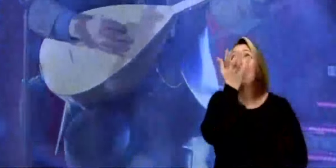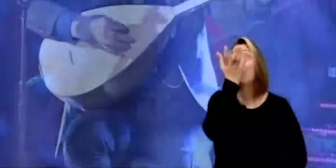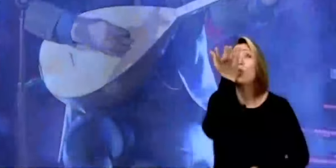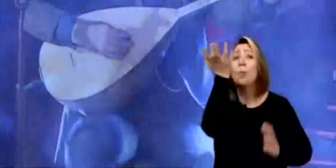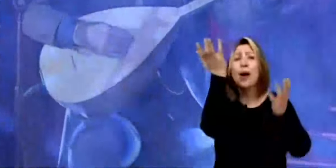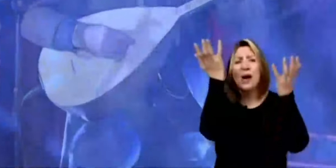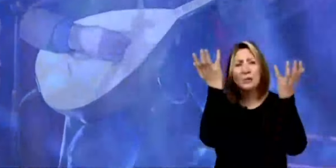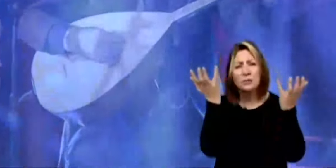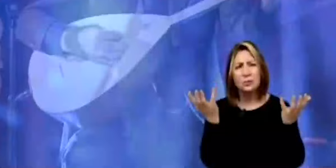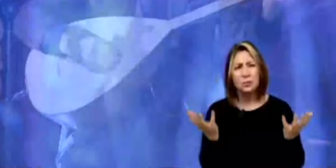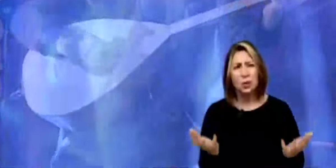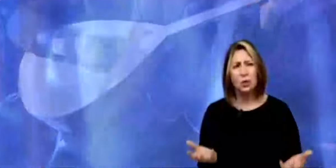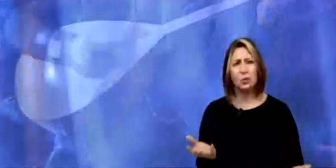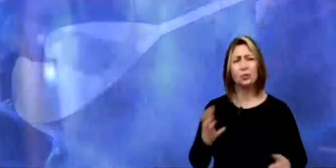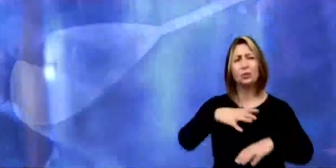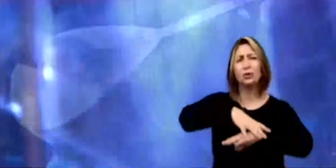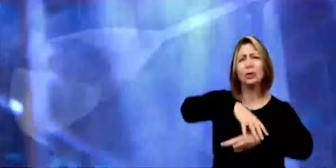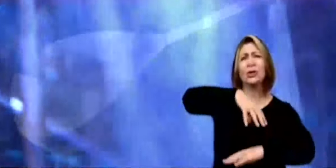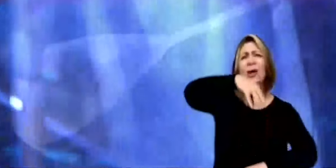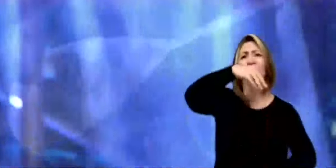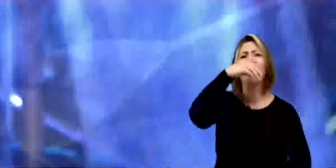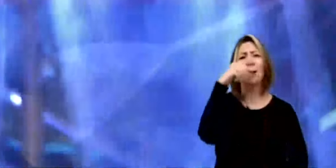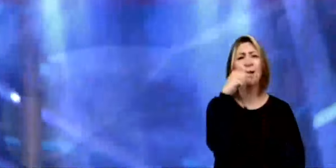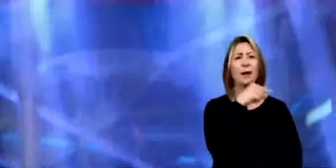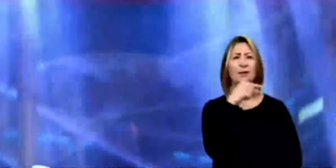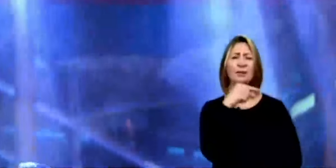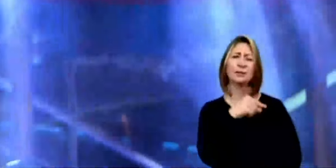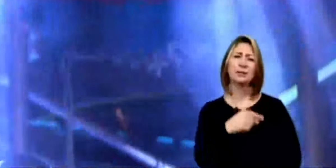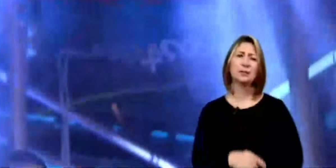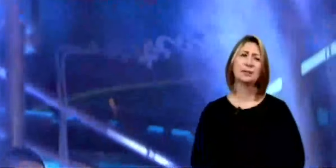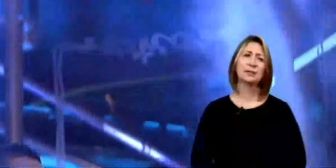bağına duman çökmüş